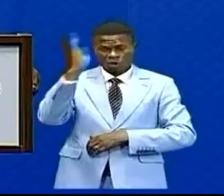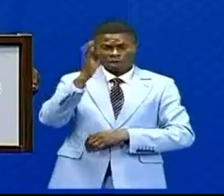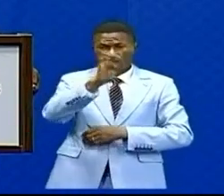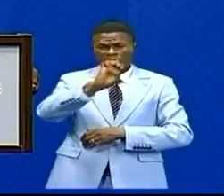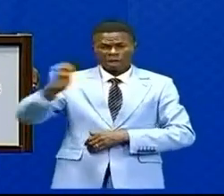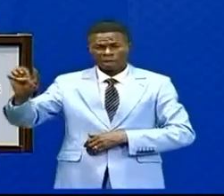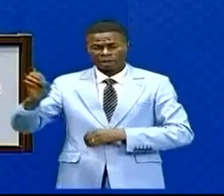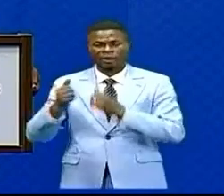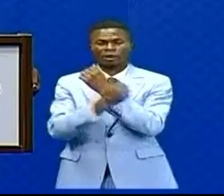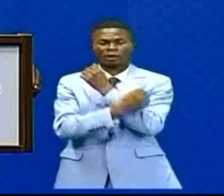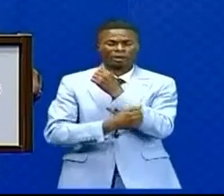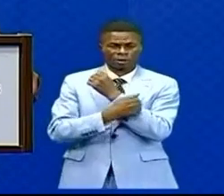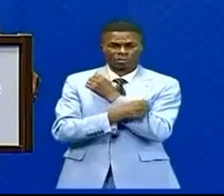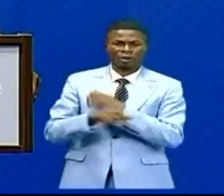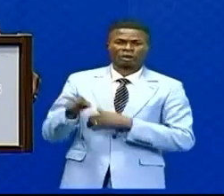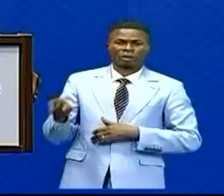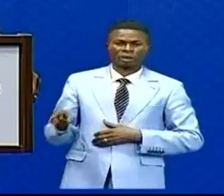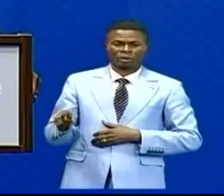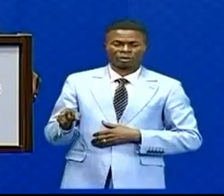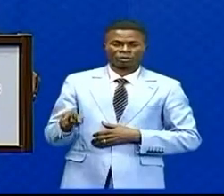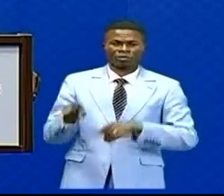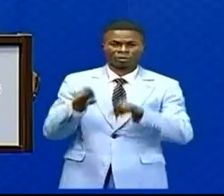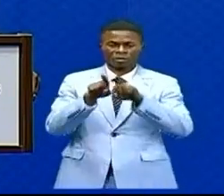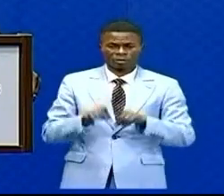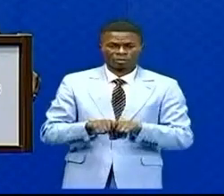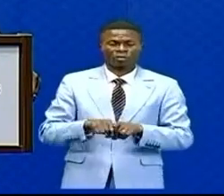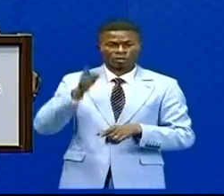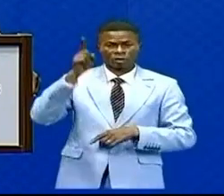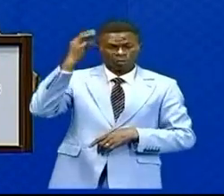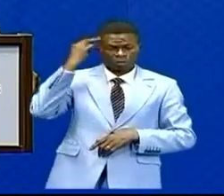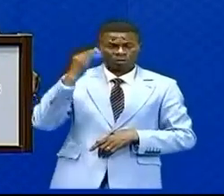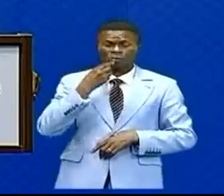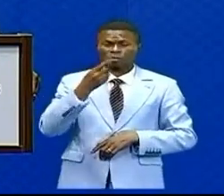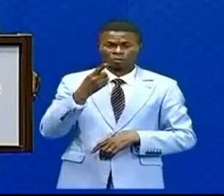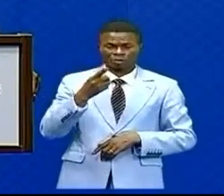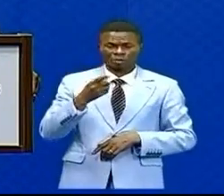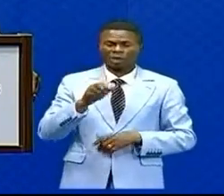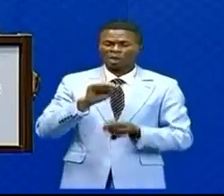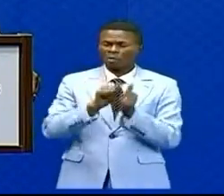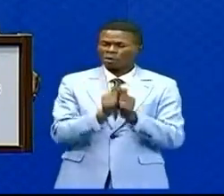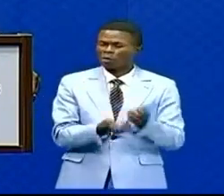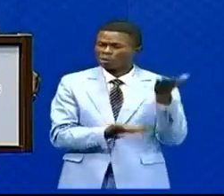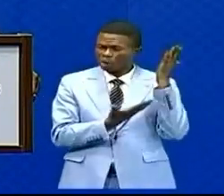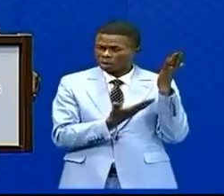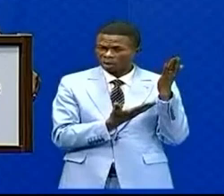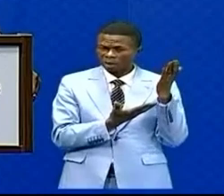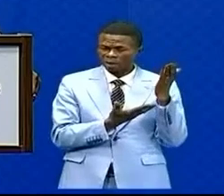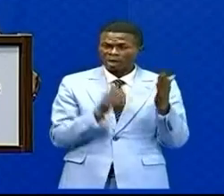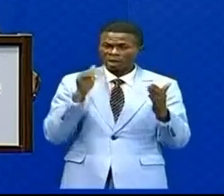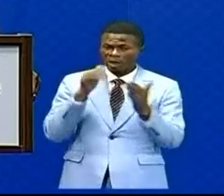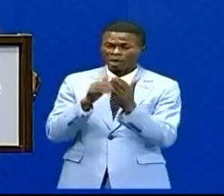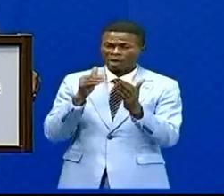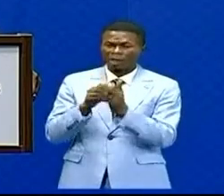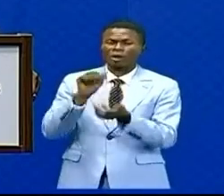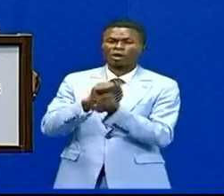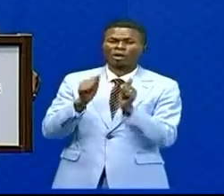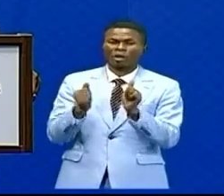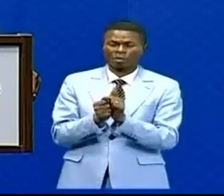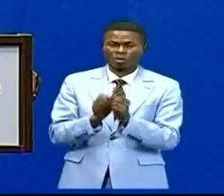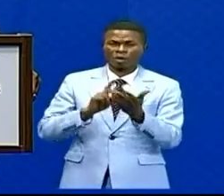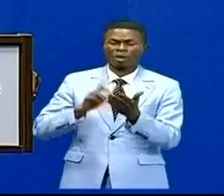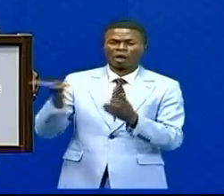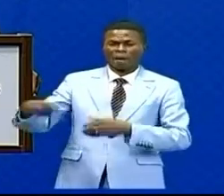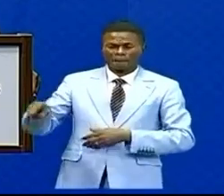du pays. Et il a aussi relevé les principaux points ayant marqué la situation dans nos